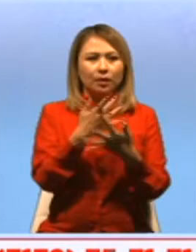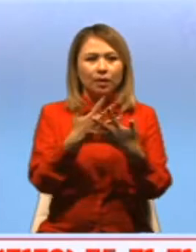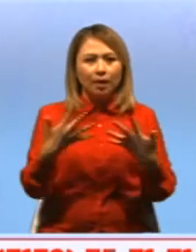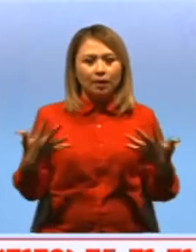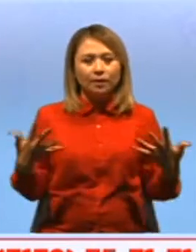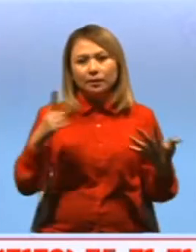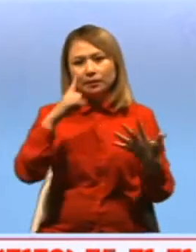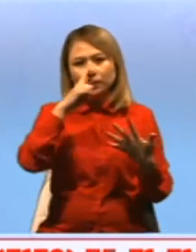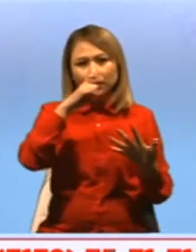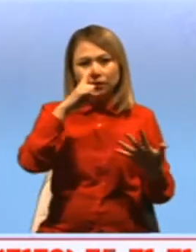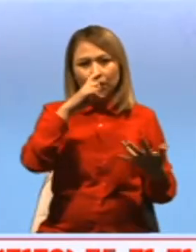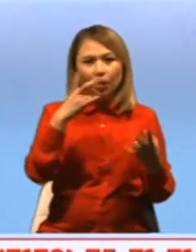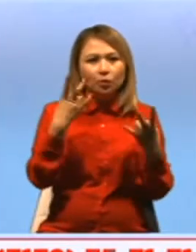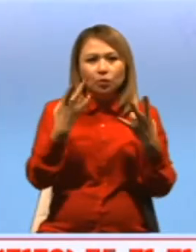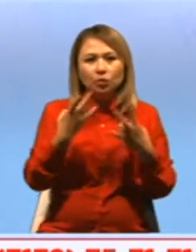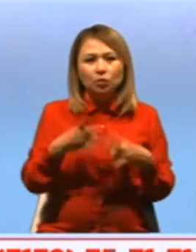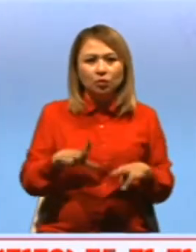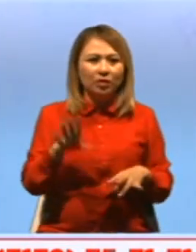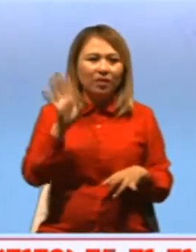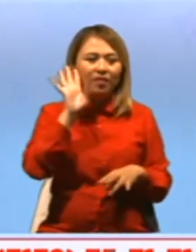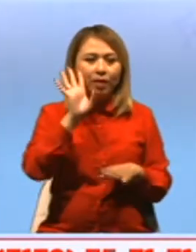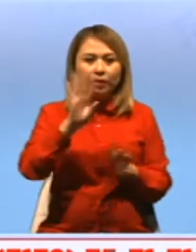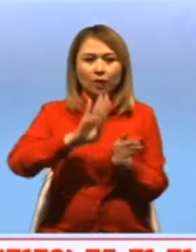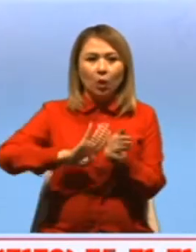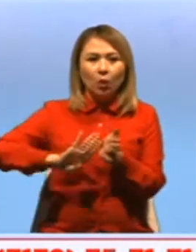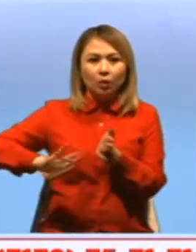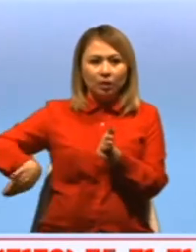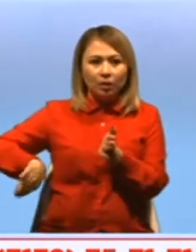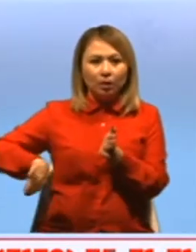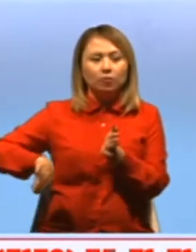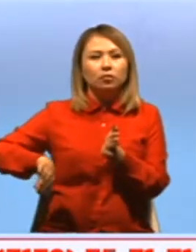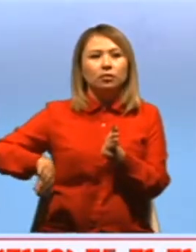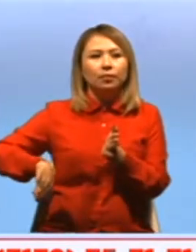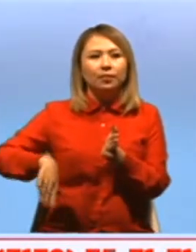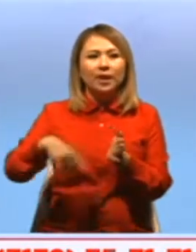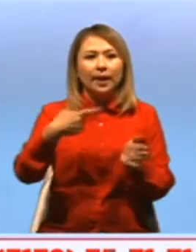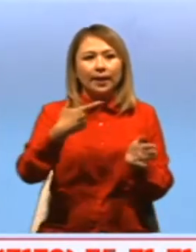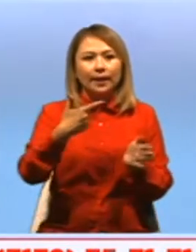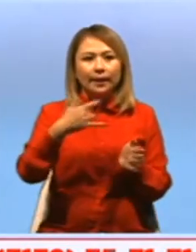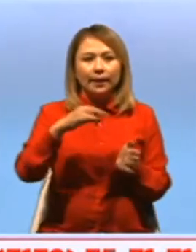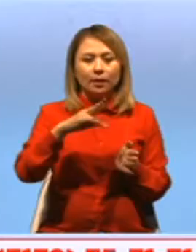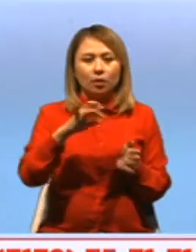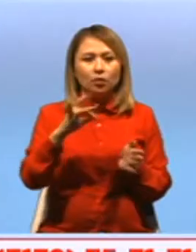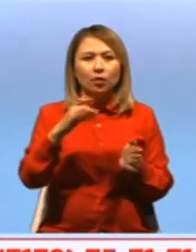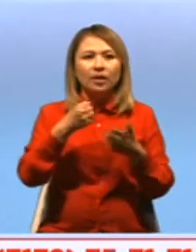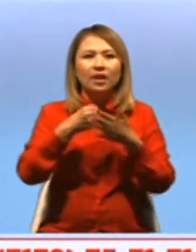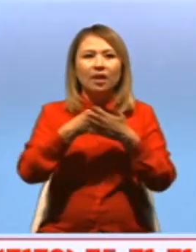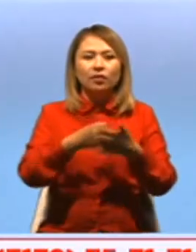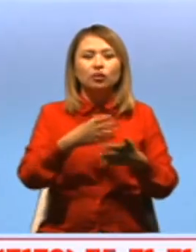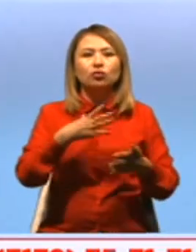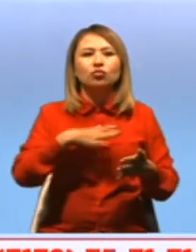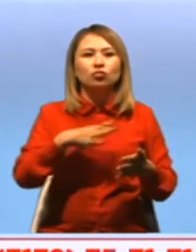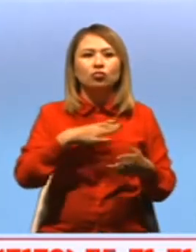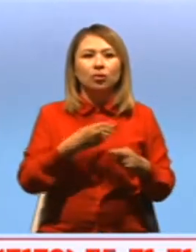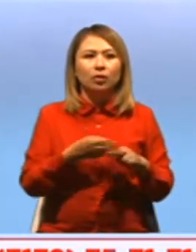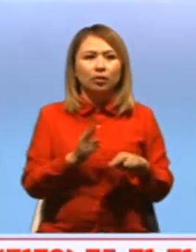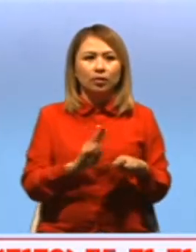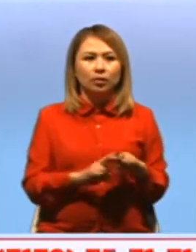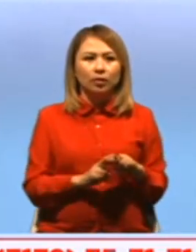әртүрлі біздің ағзамызға қажетті емес сулар соның бәрін шығарады. Ал енді қараңыз, гидростатикалық қысым не үшін келеді? Жаңағы алып